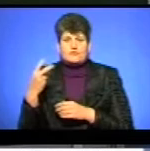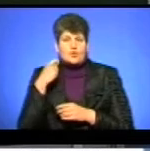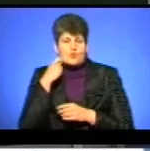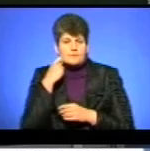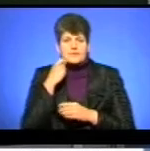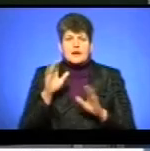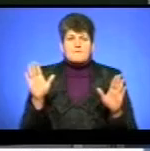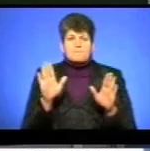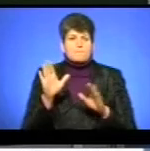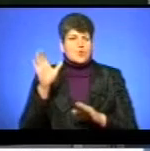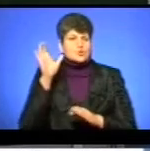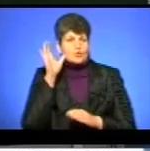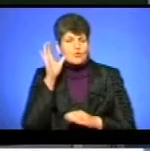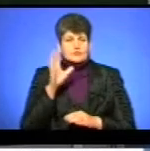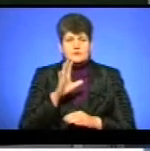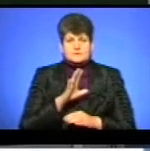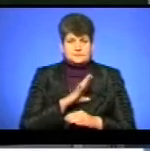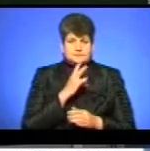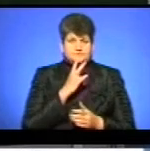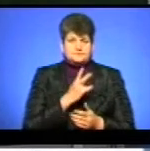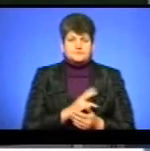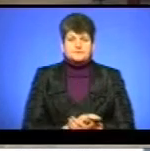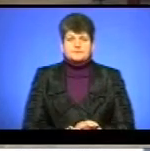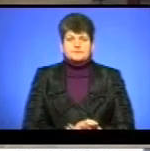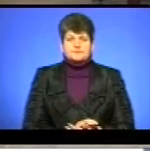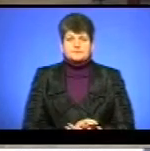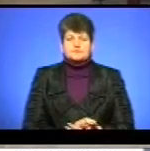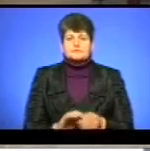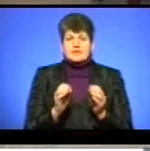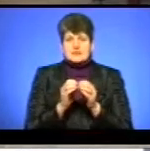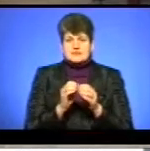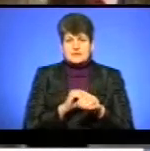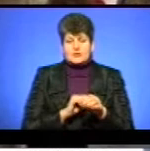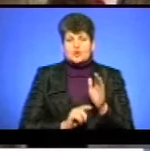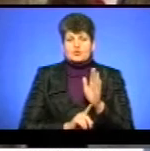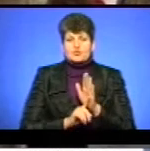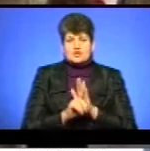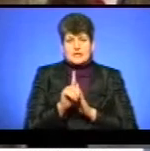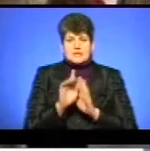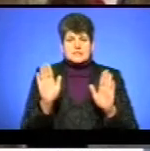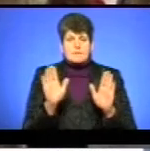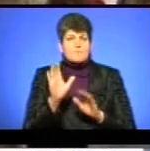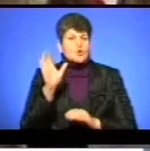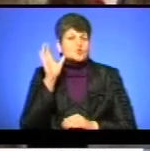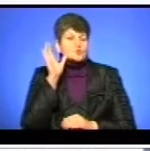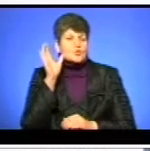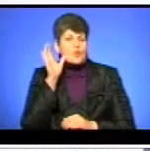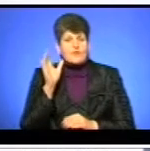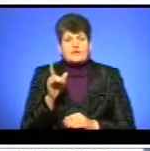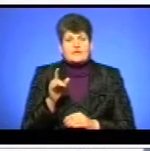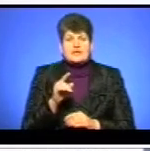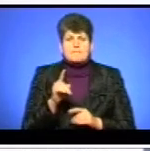прослуховуванні вокалістів конкурсу побувала Анжела Шова. О 10-й годині розпочинається прослуховування